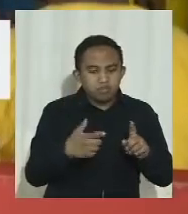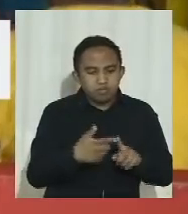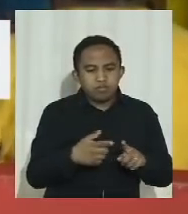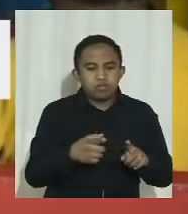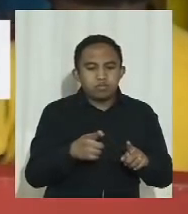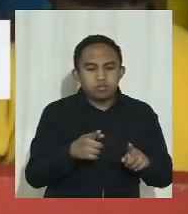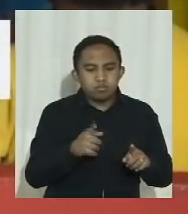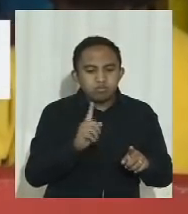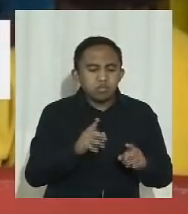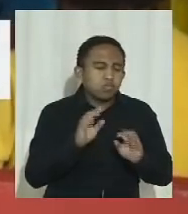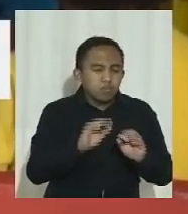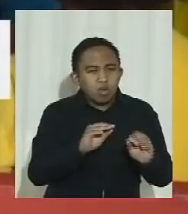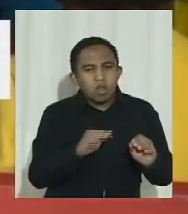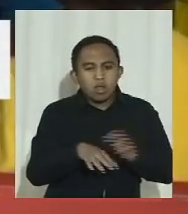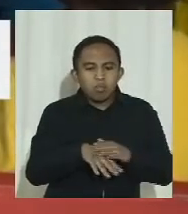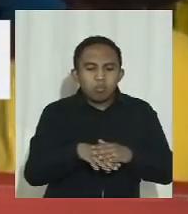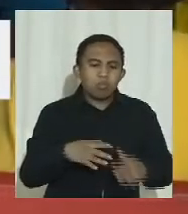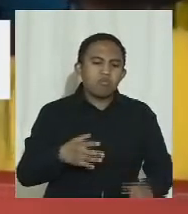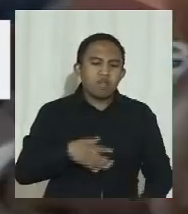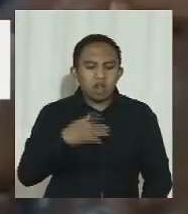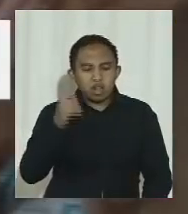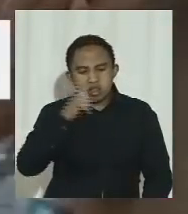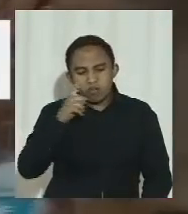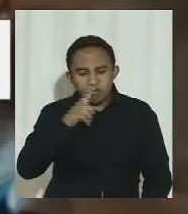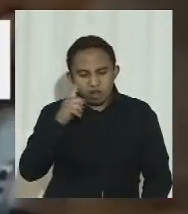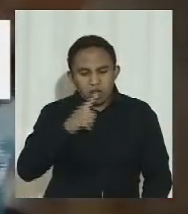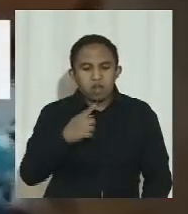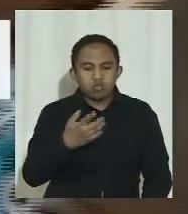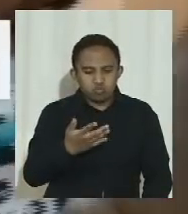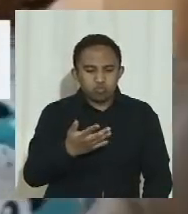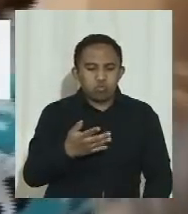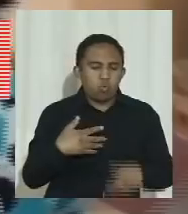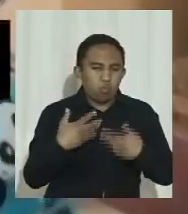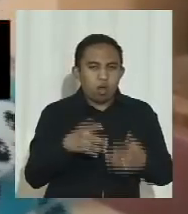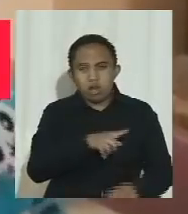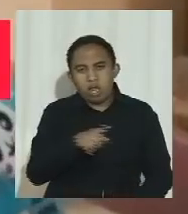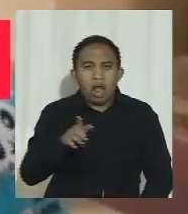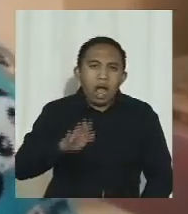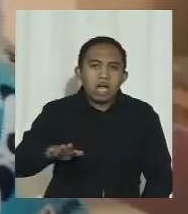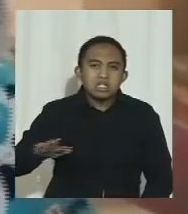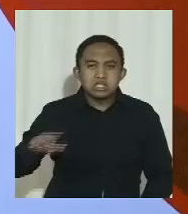fototra sy ainana andavanandro ny fampianarana omena ireto zazakely.